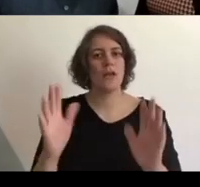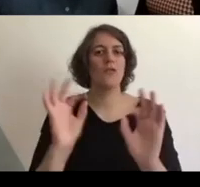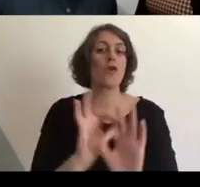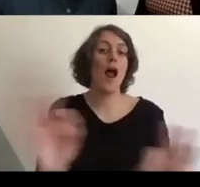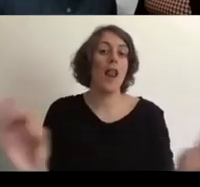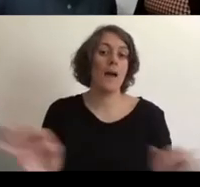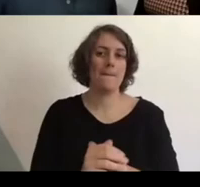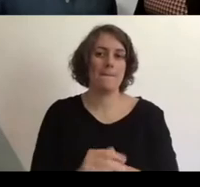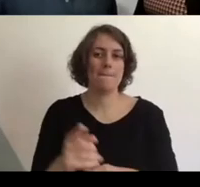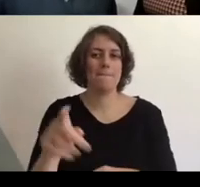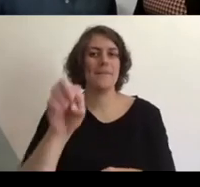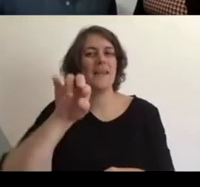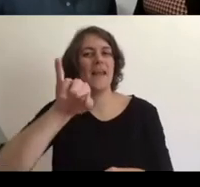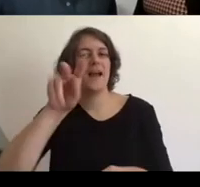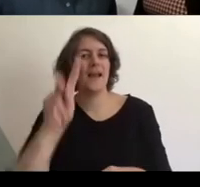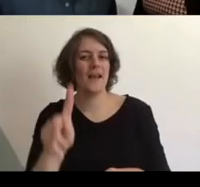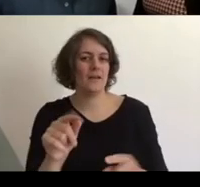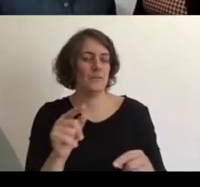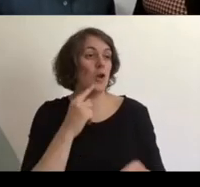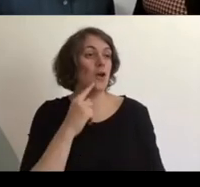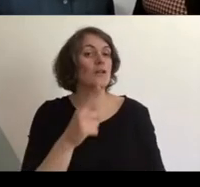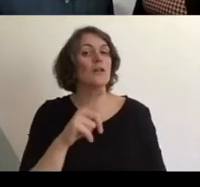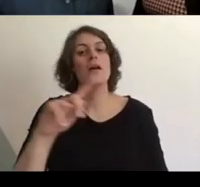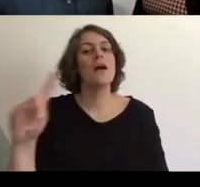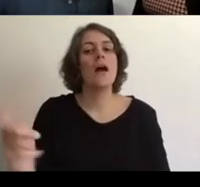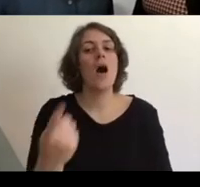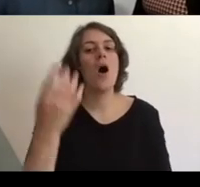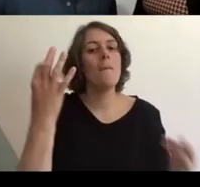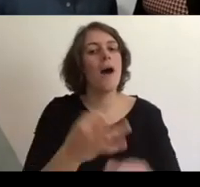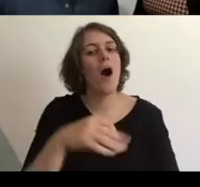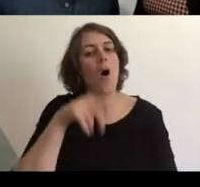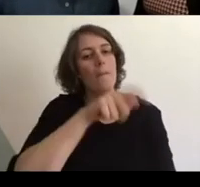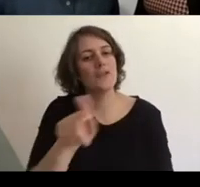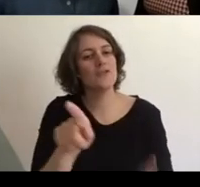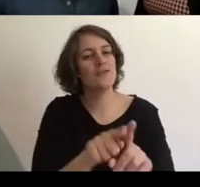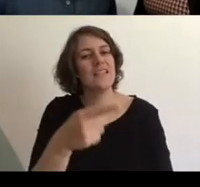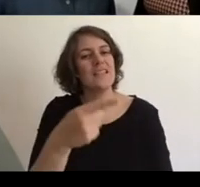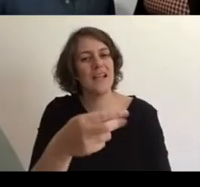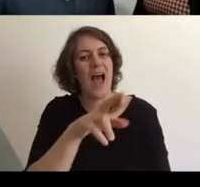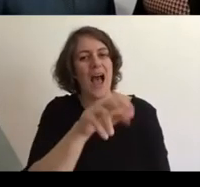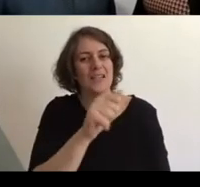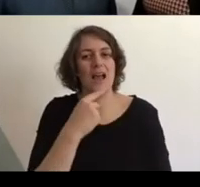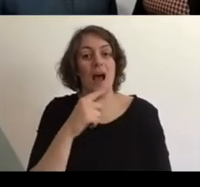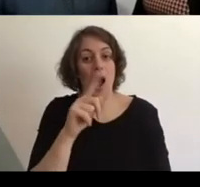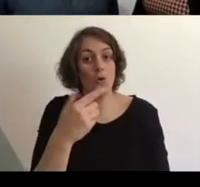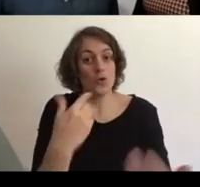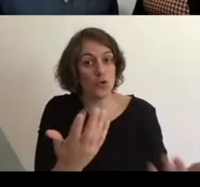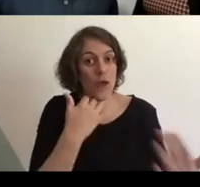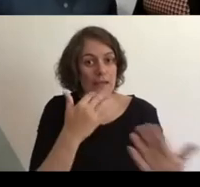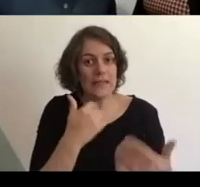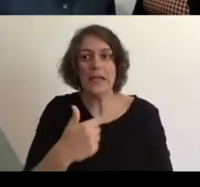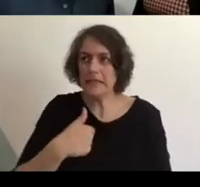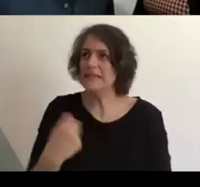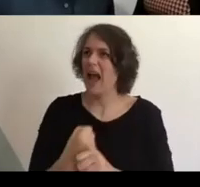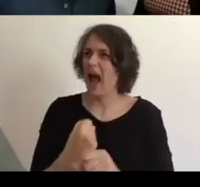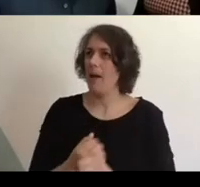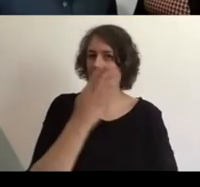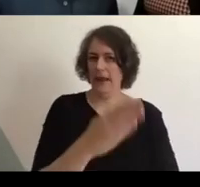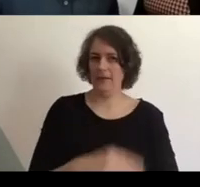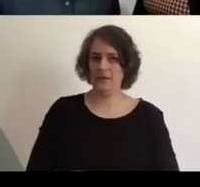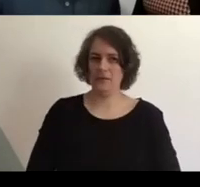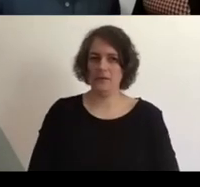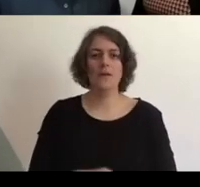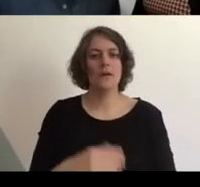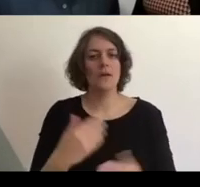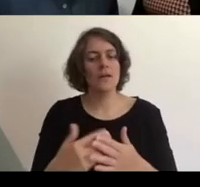es braucht aber Menschen wie dich, die auch Gesicht zeigen und die genau das sagen. Ich gehe zur Arbeit, ich bin sozusagen, wie ich bin und ich mache das. Und